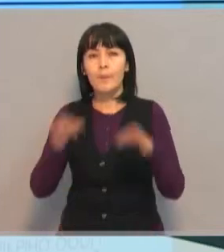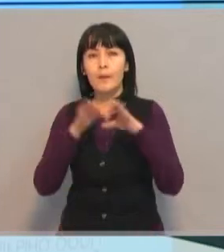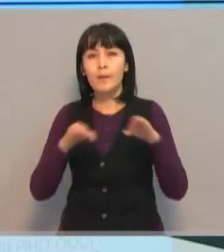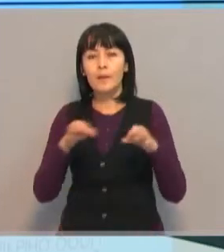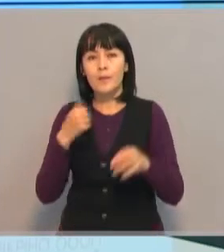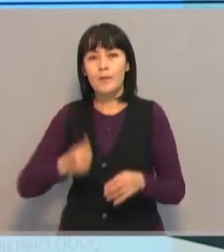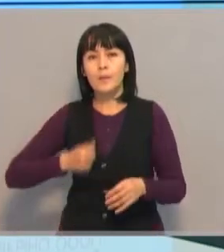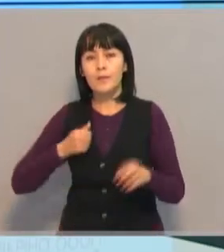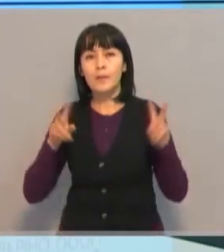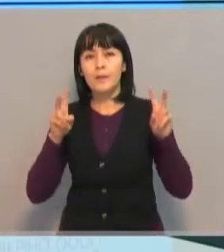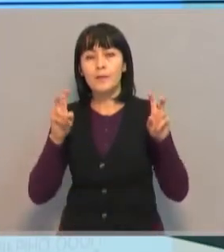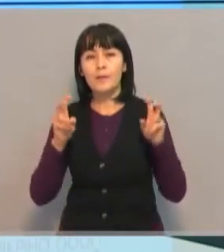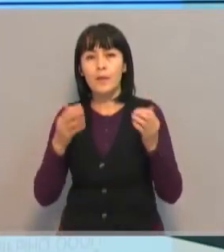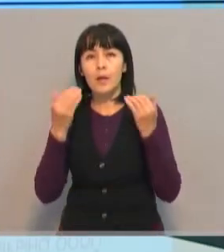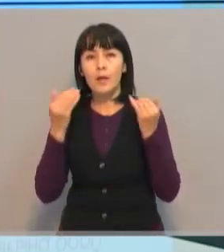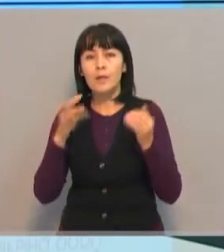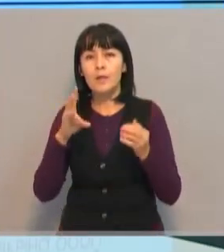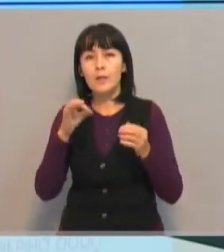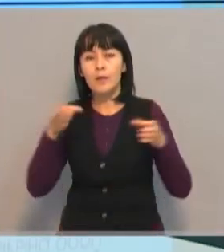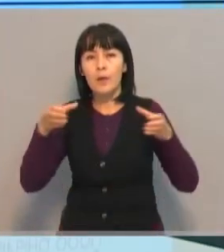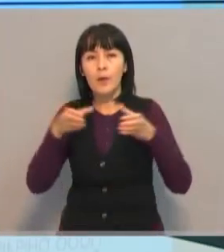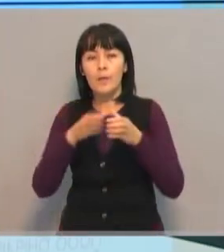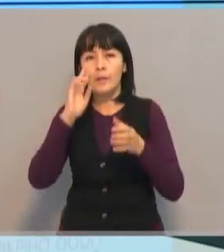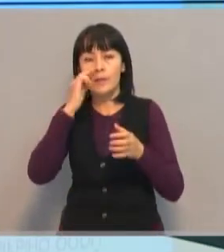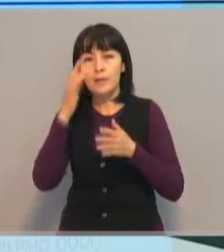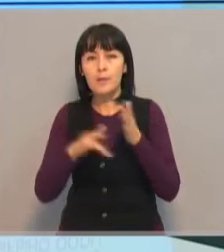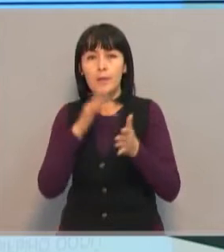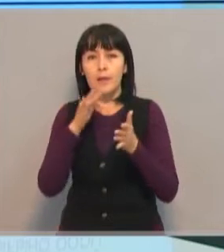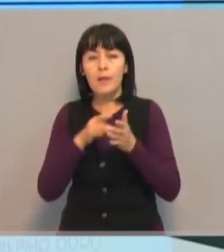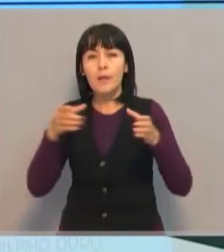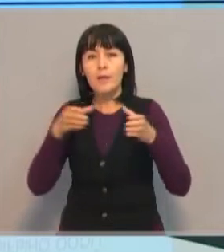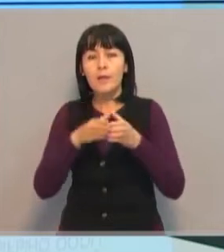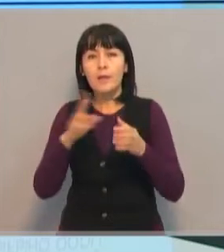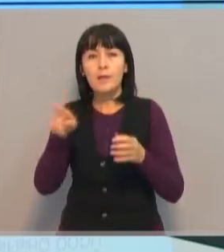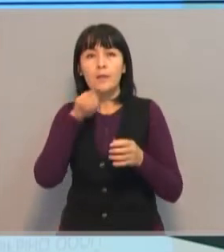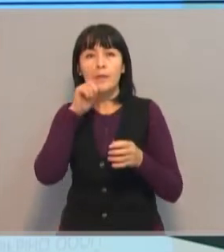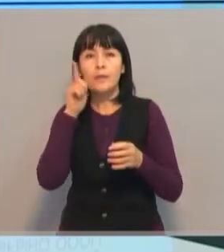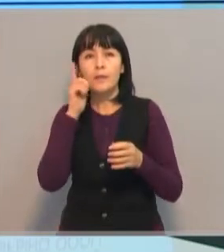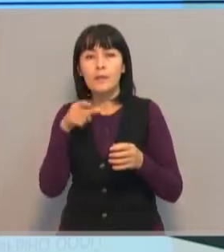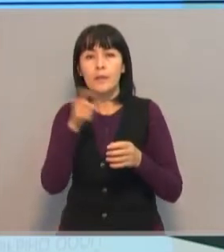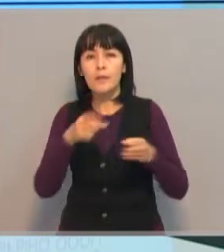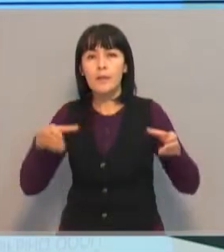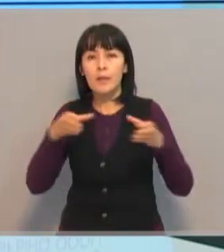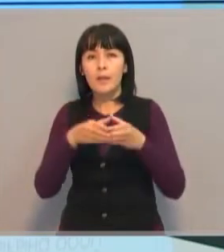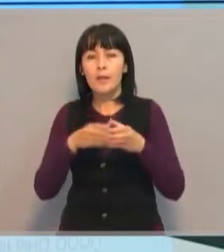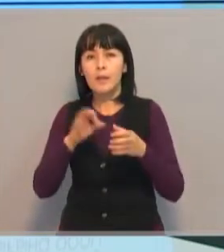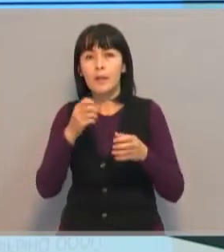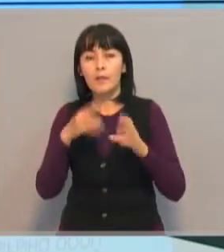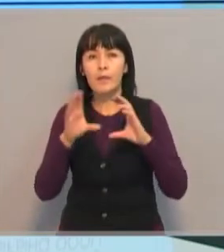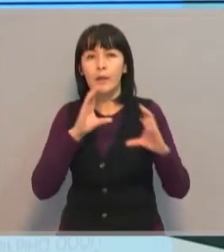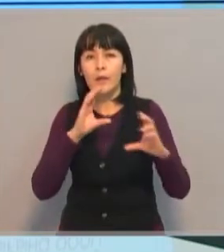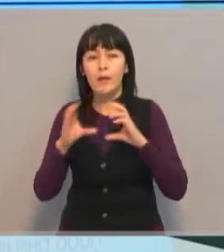Тәуелсіздік тірегім. Дәл осы тақырып аясында Нұр Отан партиясы Шымкент қалалық филиалының Жас Отан, Жастар қанаты және Альфа академия,